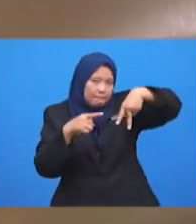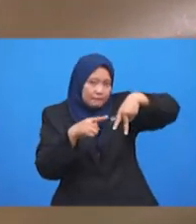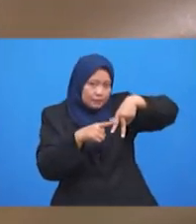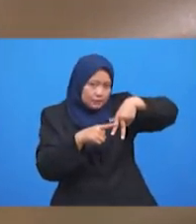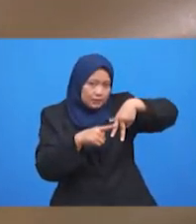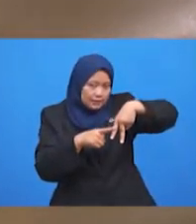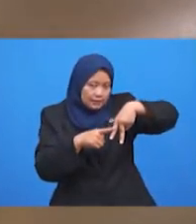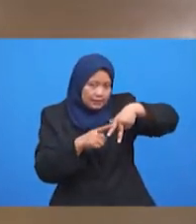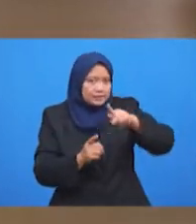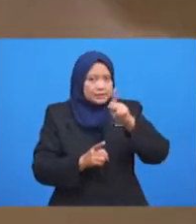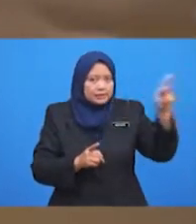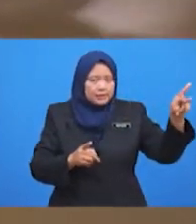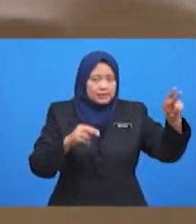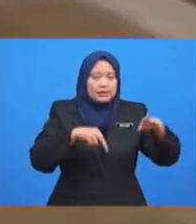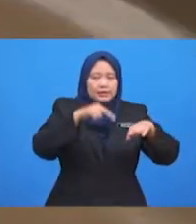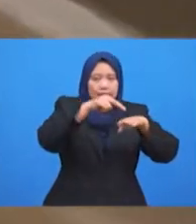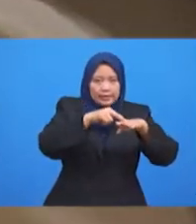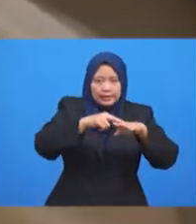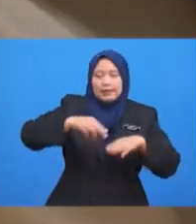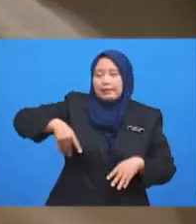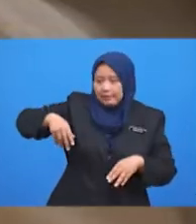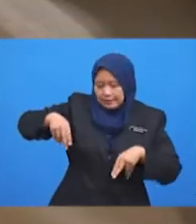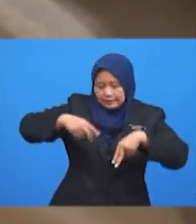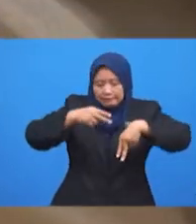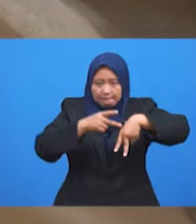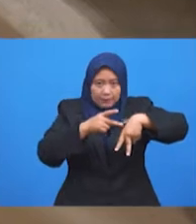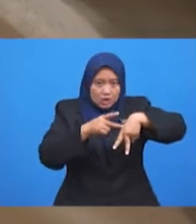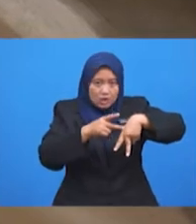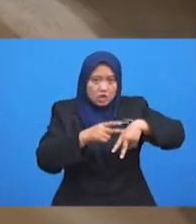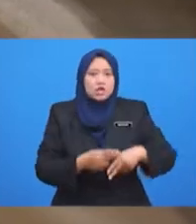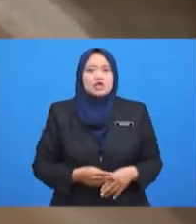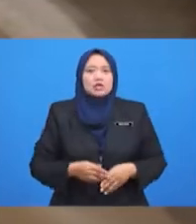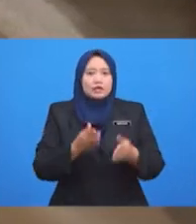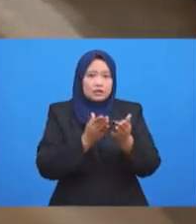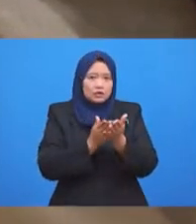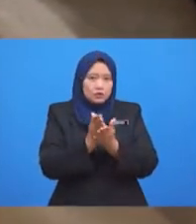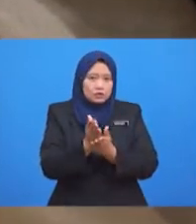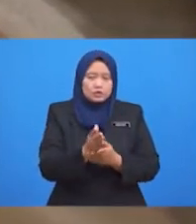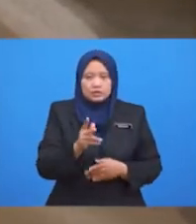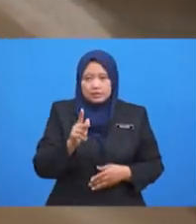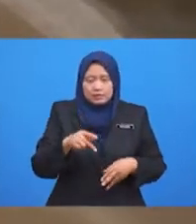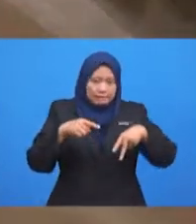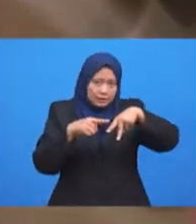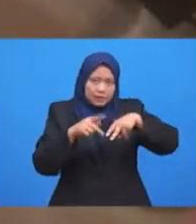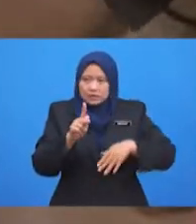betis belakang kanan, kemudian naik ke paha. Akhir sekali, bahagian belakang badan.